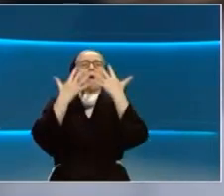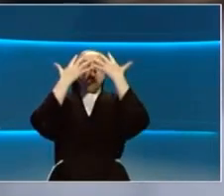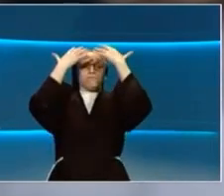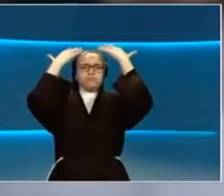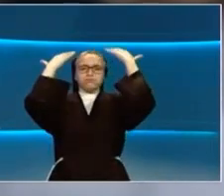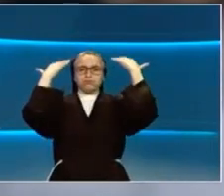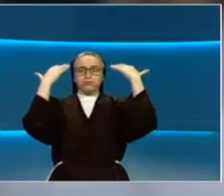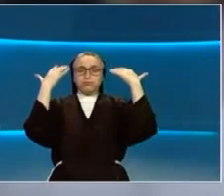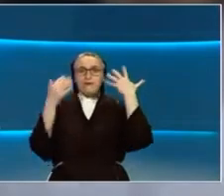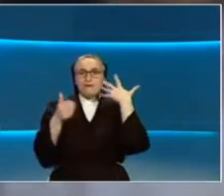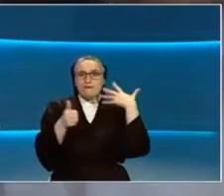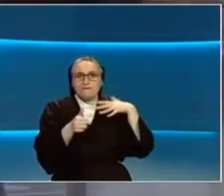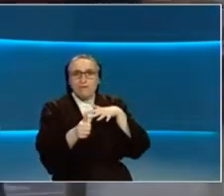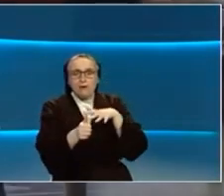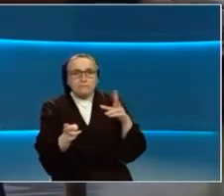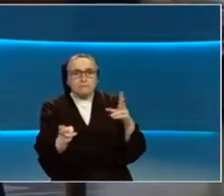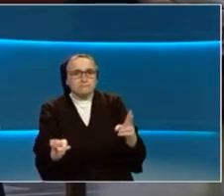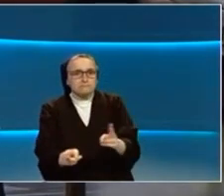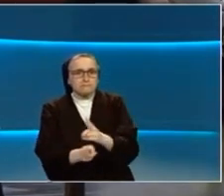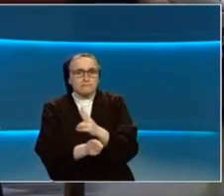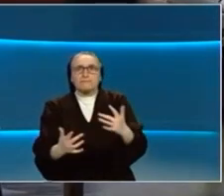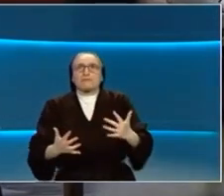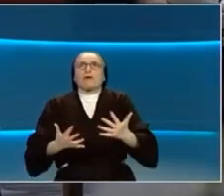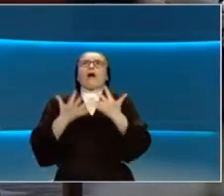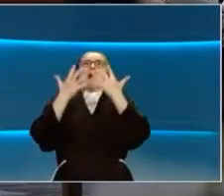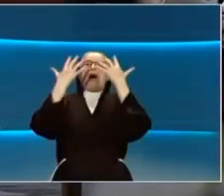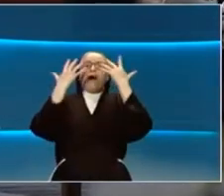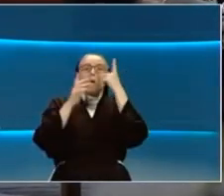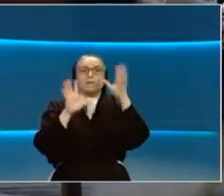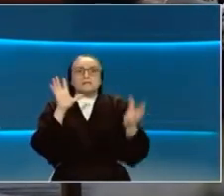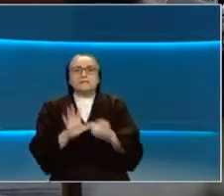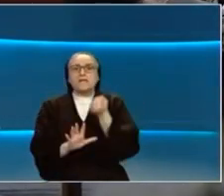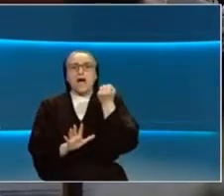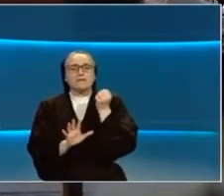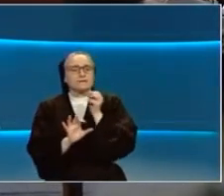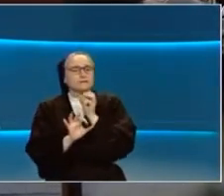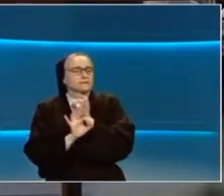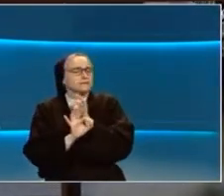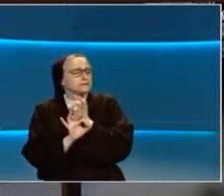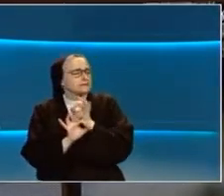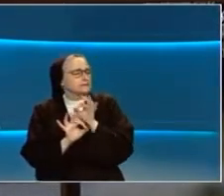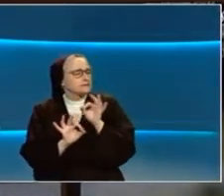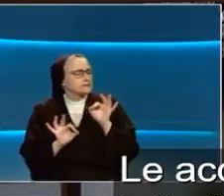nel mare dietro a Israele. Non ne scampò neppure uno.